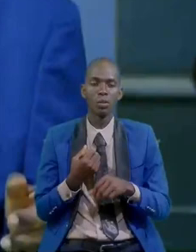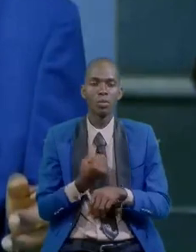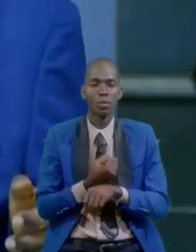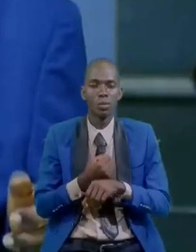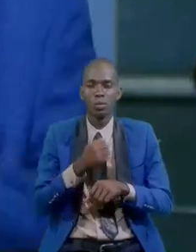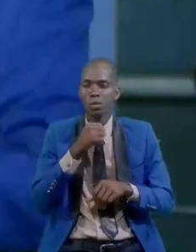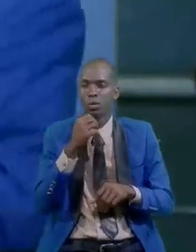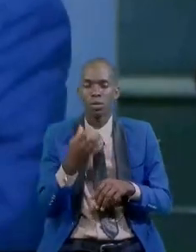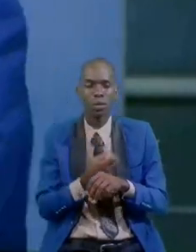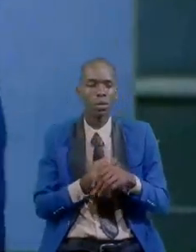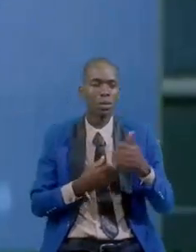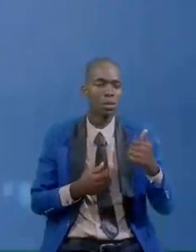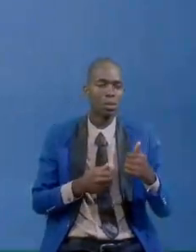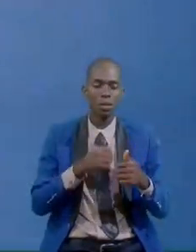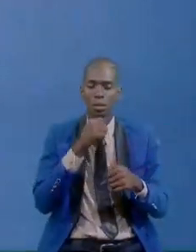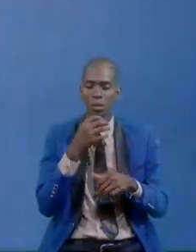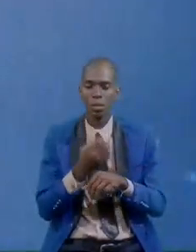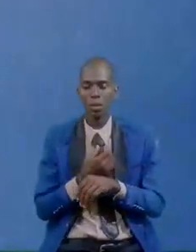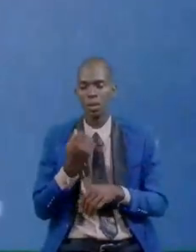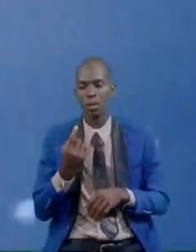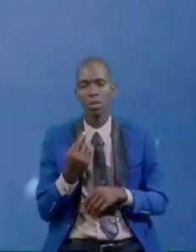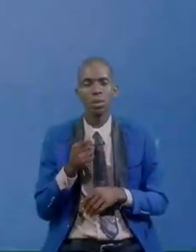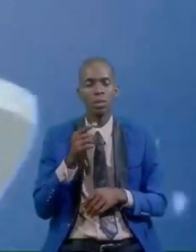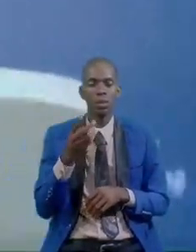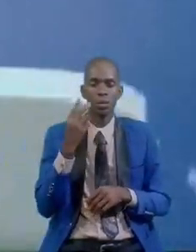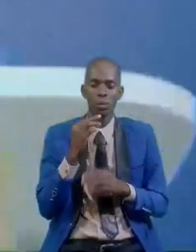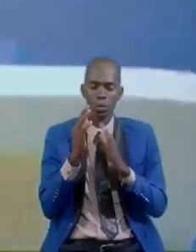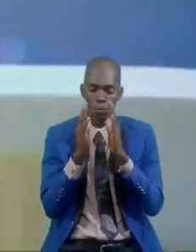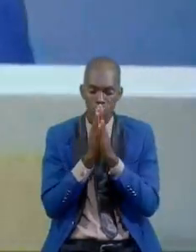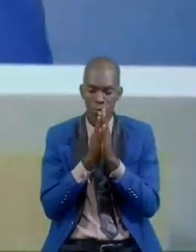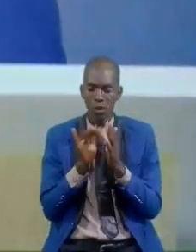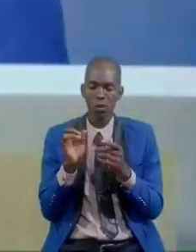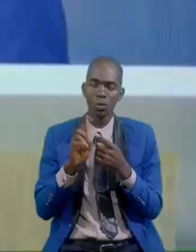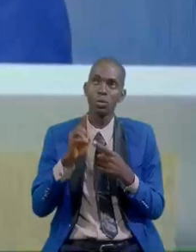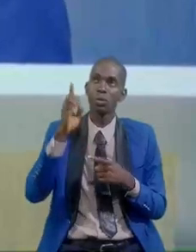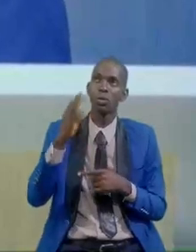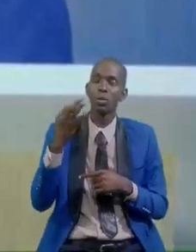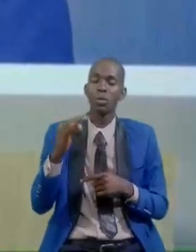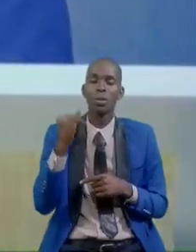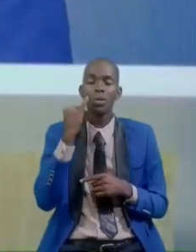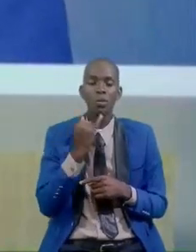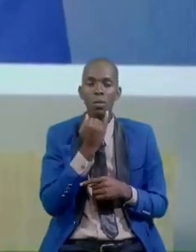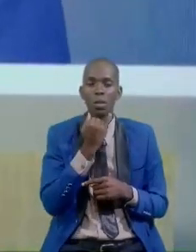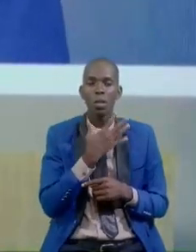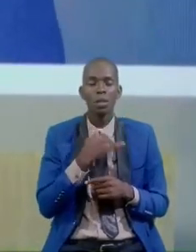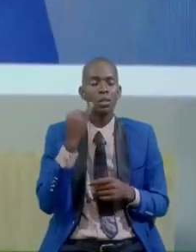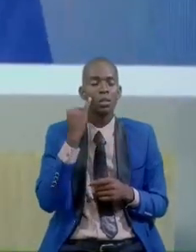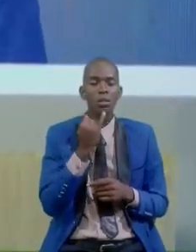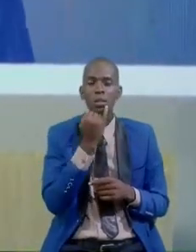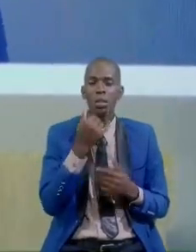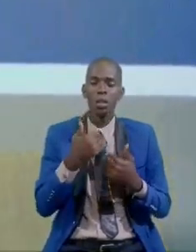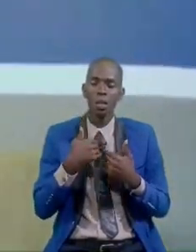Verset 31. Il n'a pas pris 11, il a pris 12. Il priait le Dieu d'Israël. Et Israël avait les